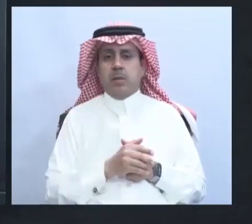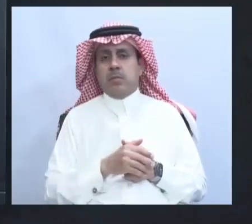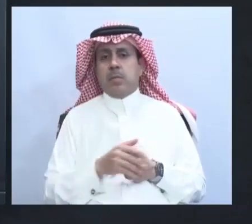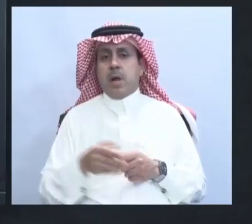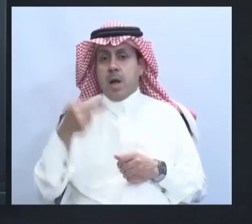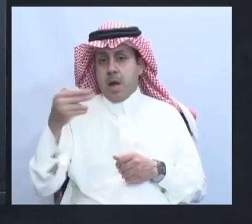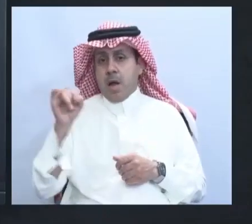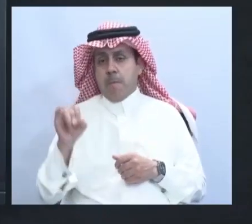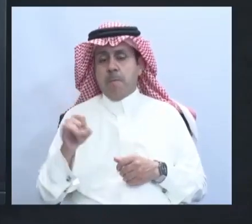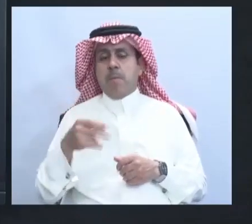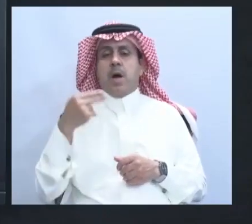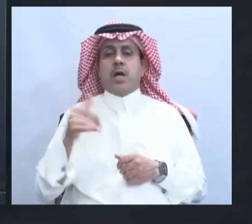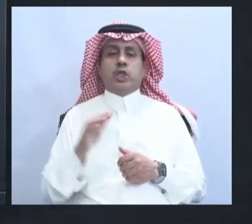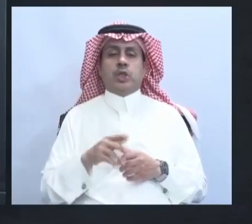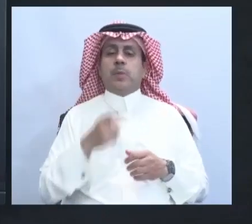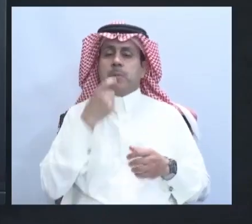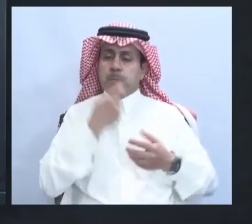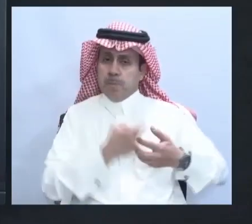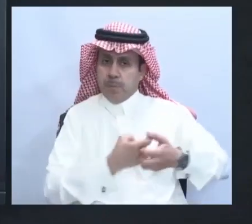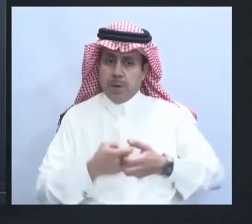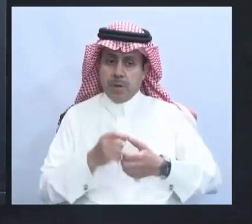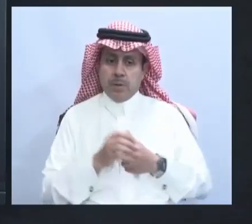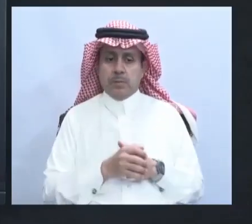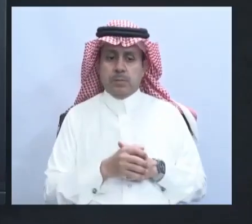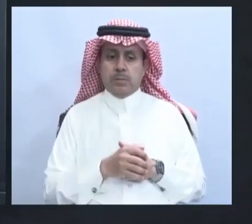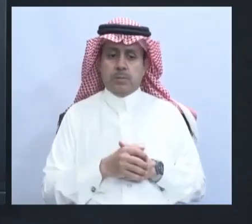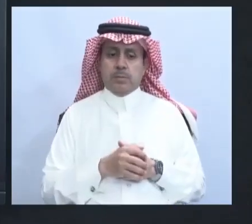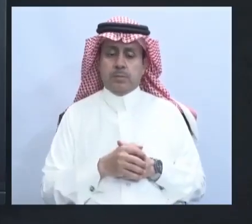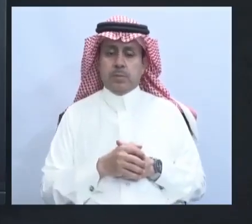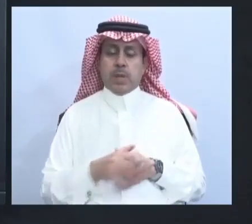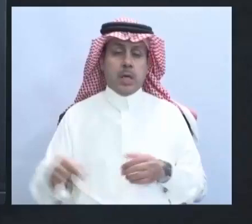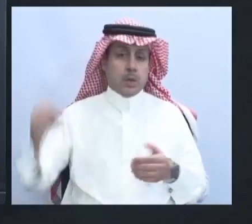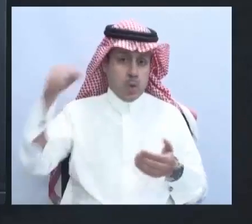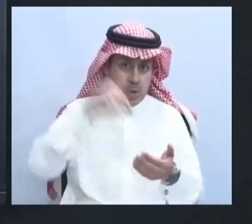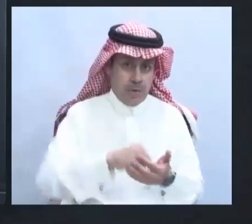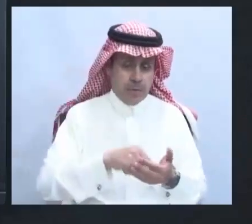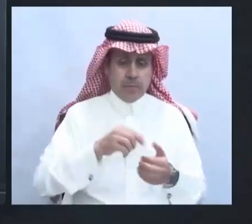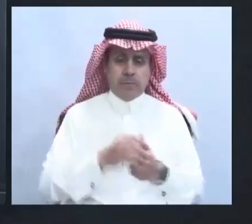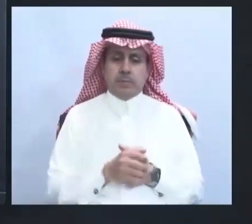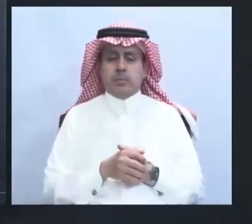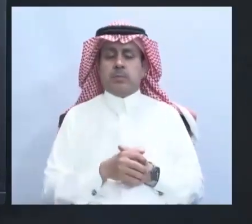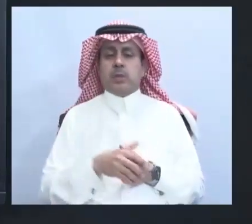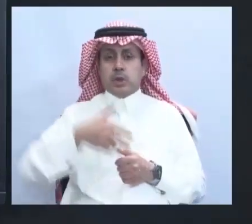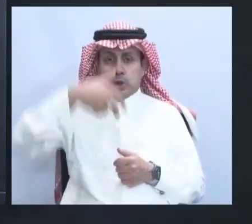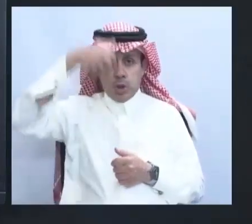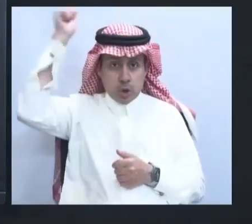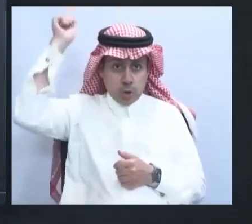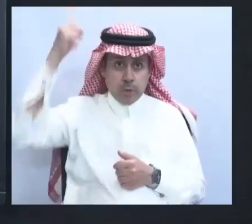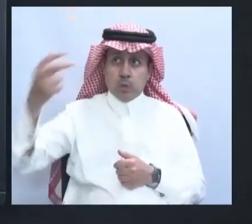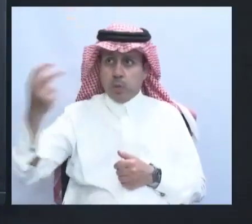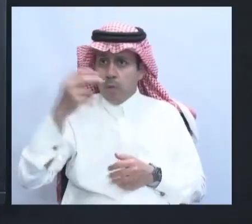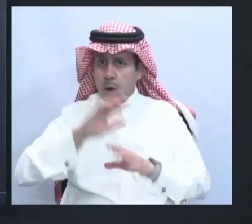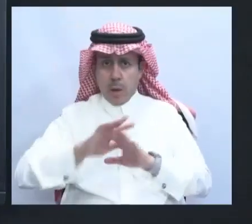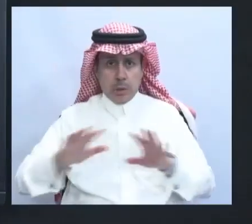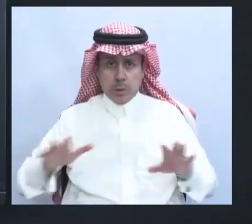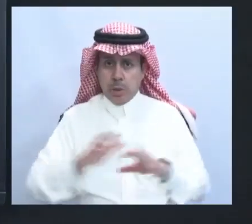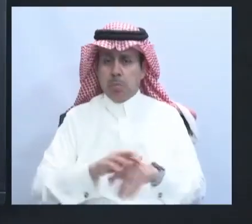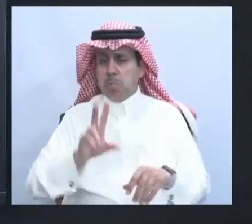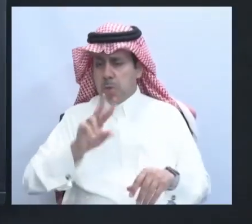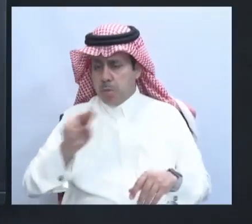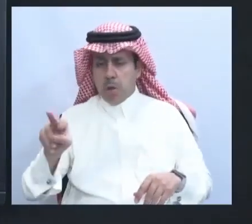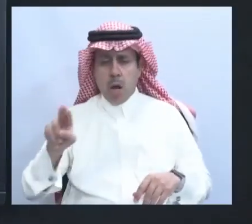عم لعائشه رضي الله عنها من الرضاع فيدخل عليها وتكشف له ويكون محرما لها في